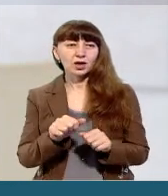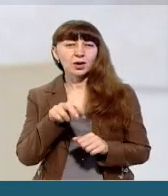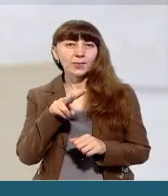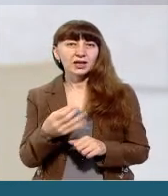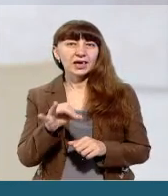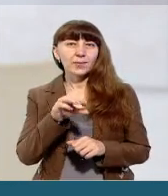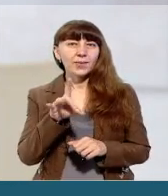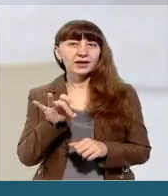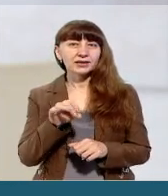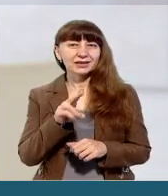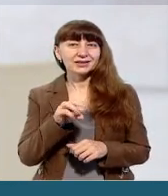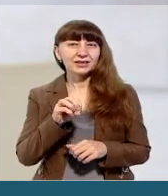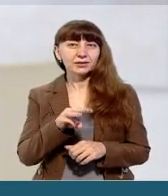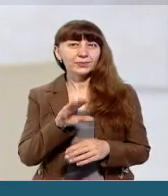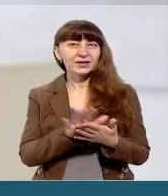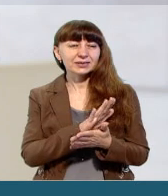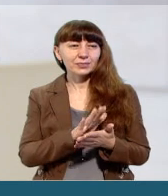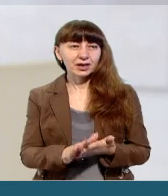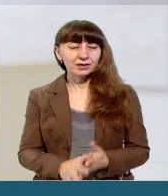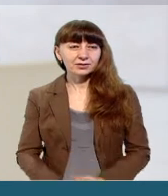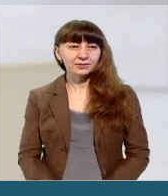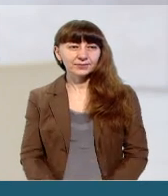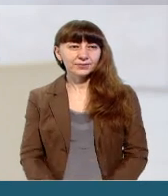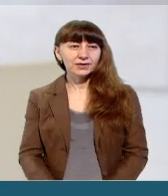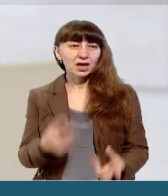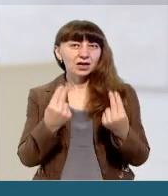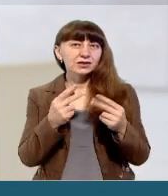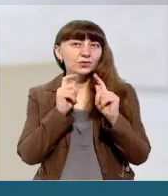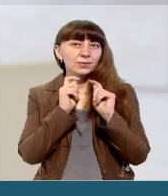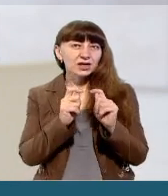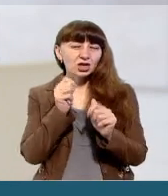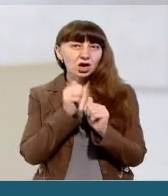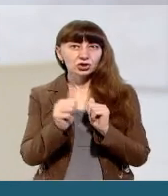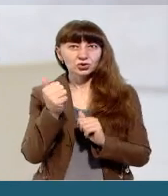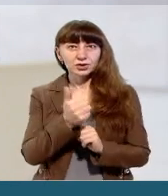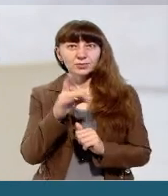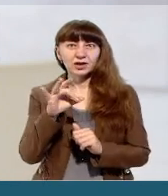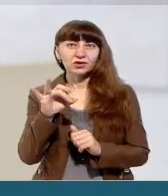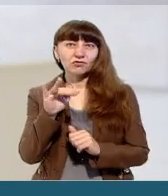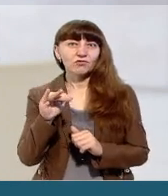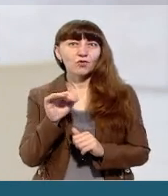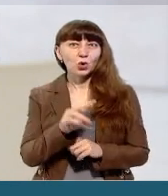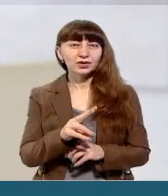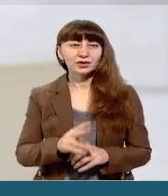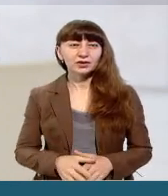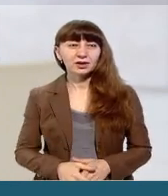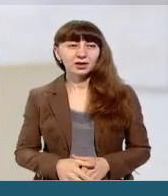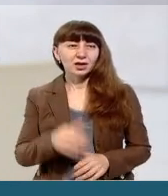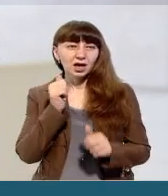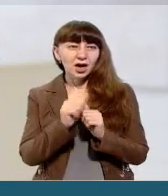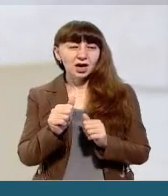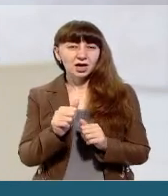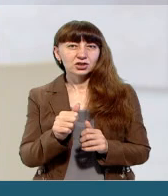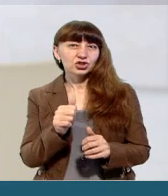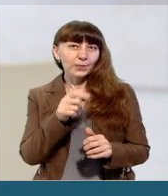Play Market совершенно бесплатно и разыгрываются призы еженедельно это смартфоны и ежемесячно главный приз